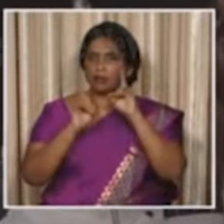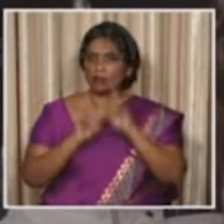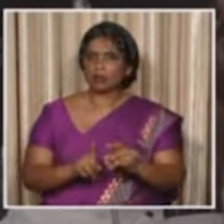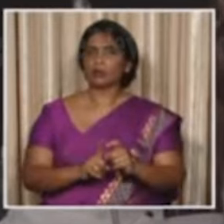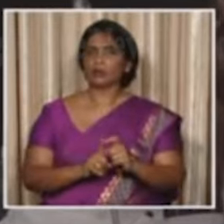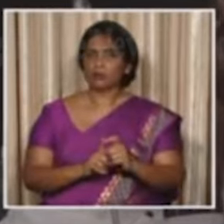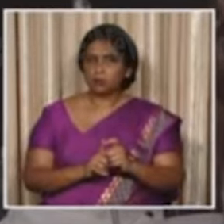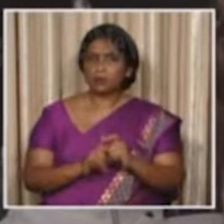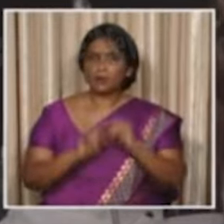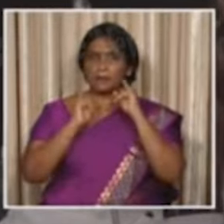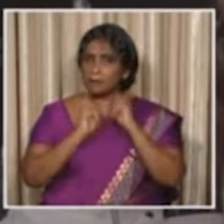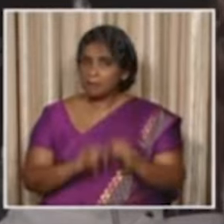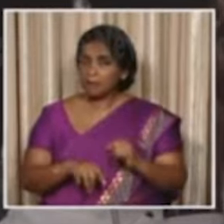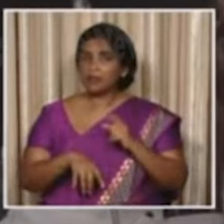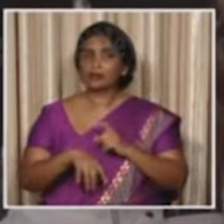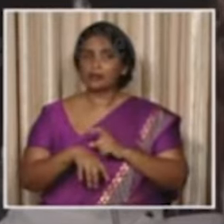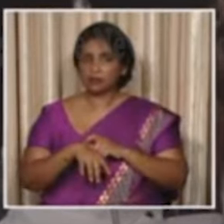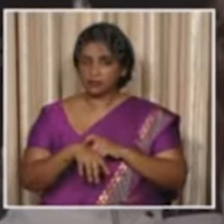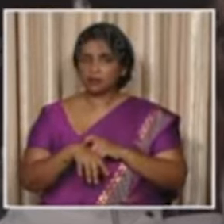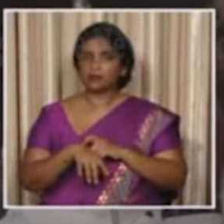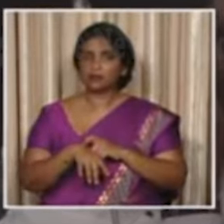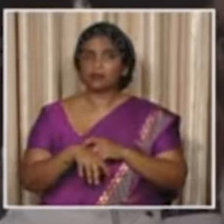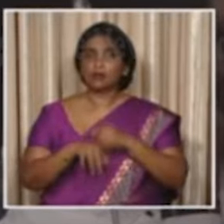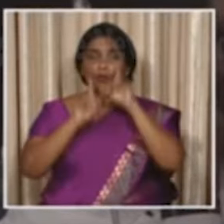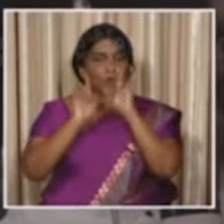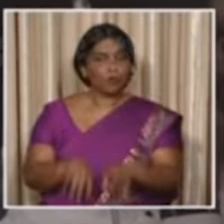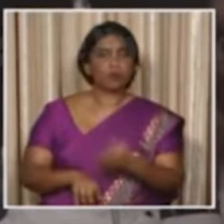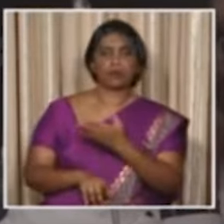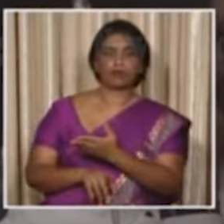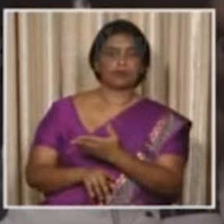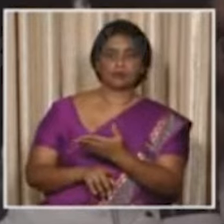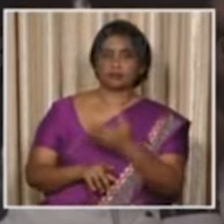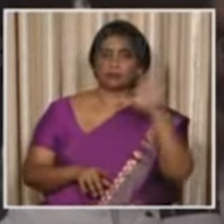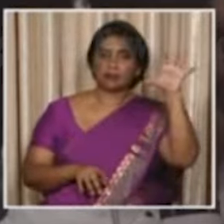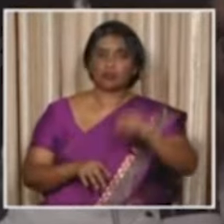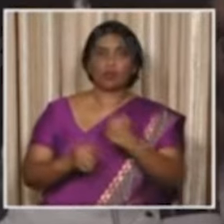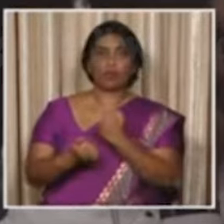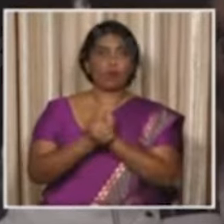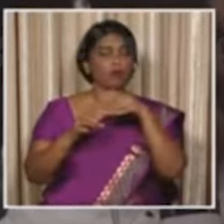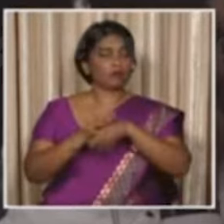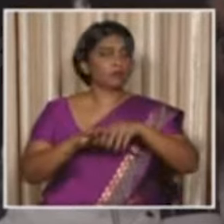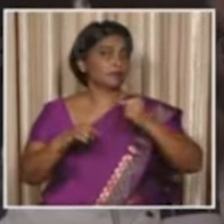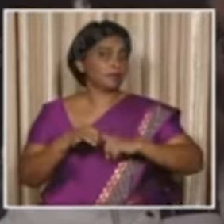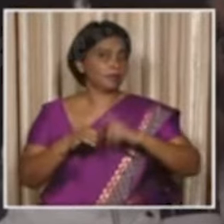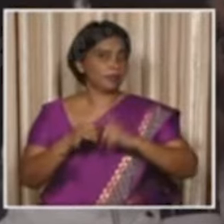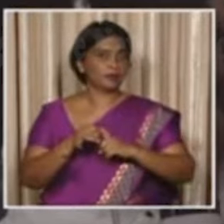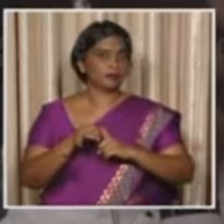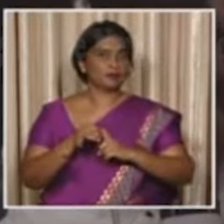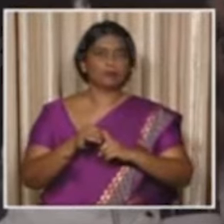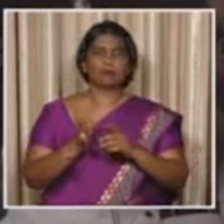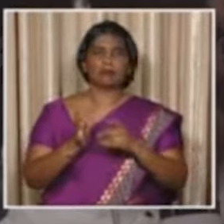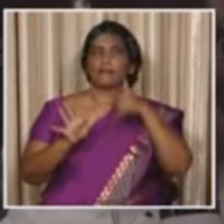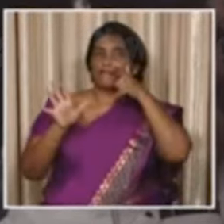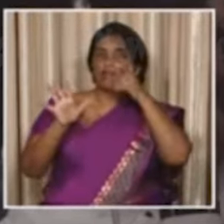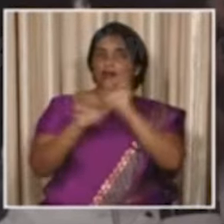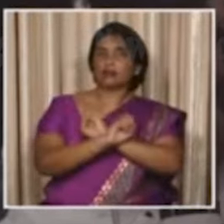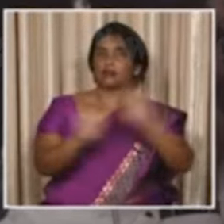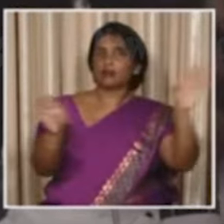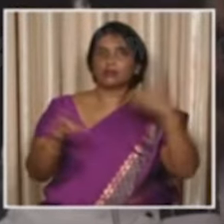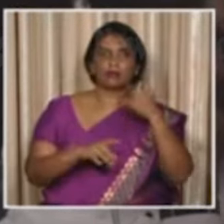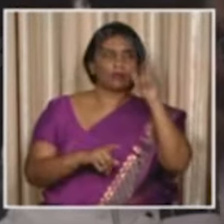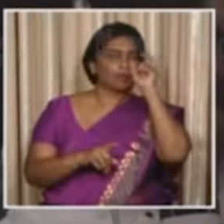ගණයේ අපරාධයක් සිදු වෙච්ච අවස්ථාවකදී මේ ආකාරයෙන් සැකකරුවන් ගෙනලා පොලිස් ස්ථානයේ ප්‍රශ්න කිරීම මේක වීඩියෝ කරලා මාධ්‍යයෙන් පෙන්වන